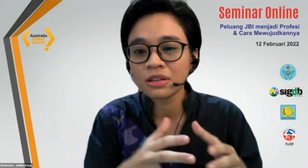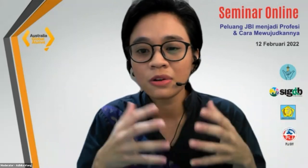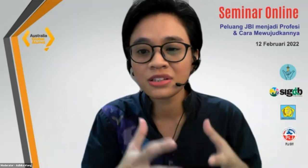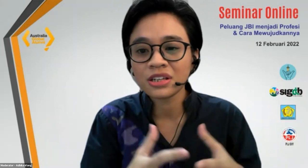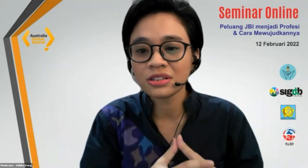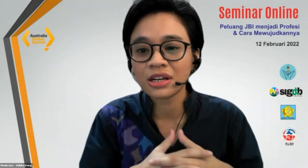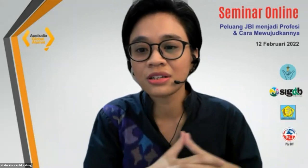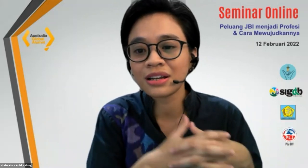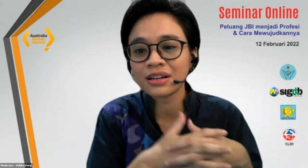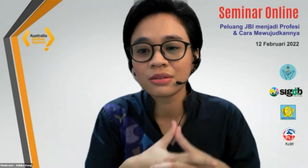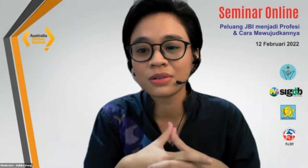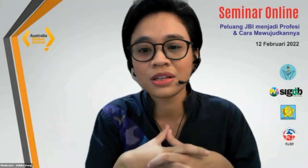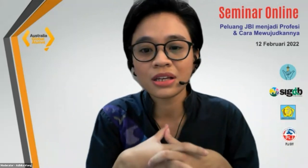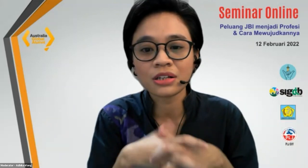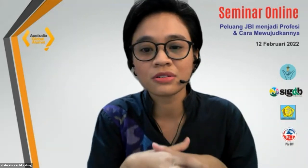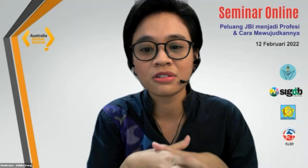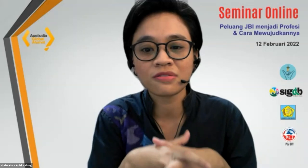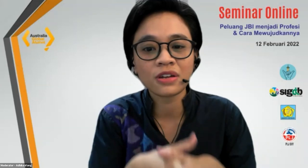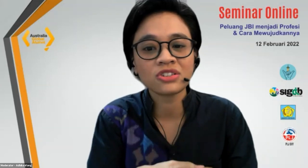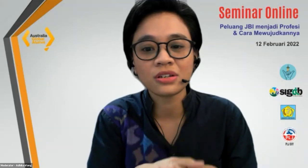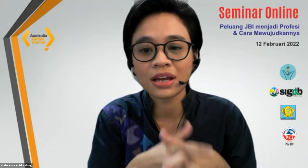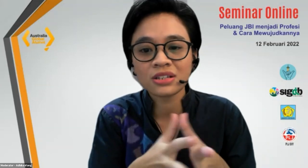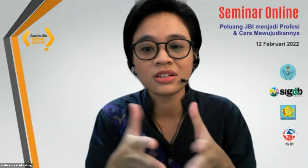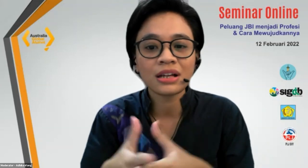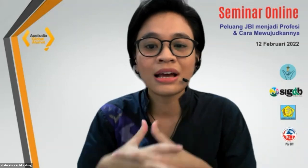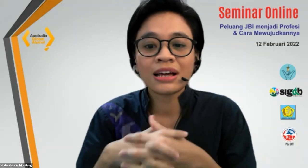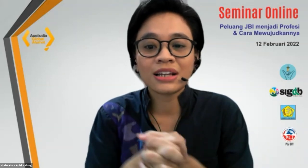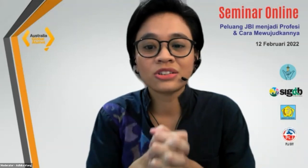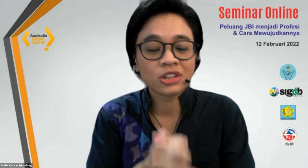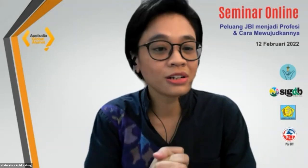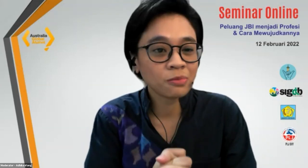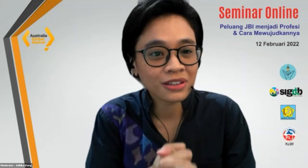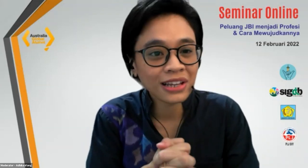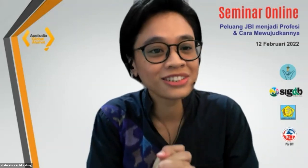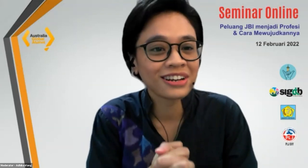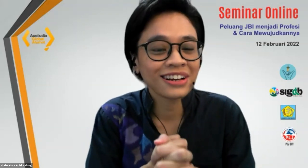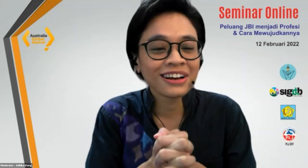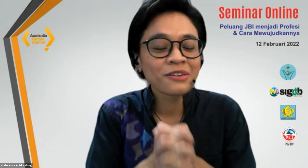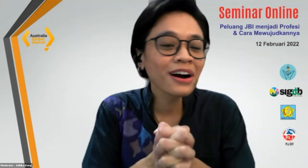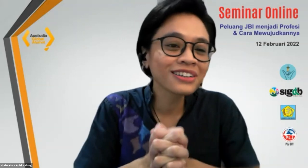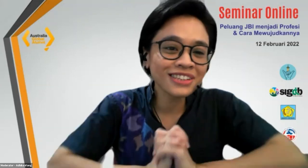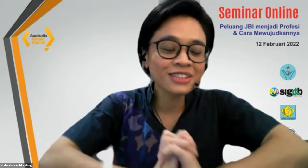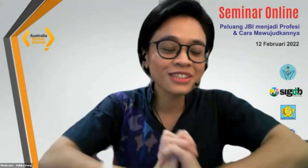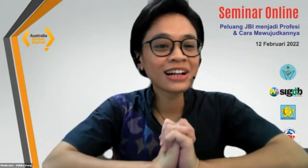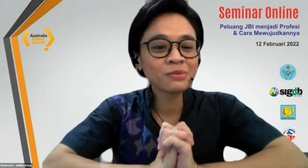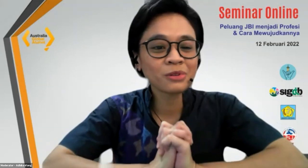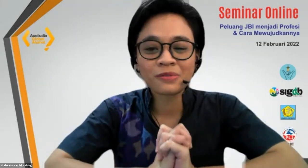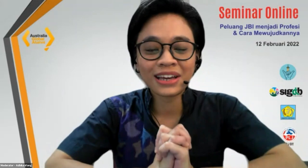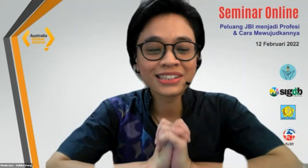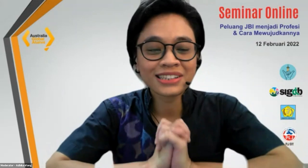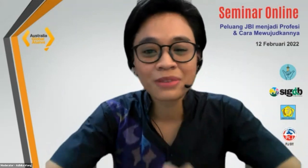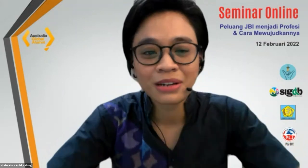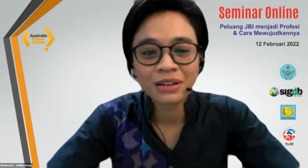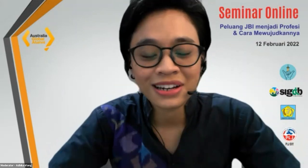disability polisi gender and disability inclusive education Aging dan Cut protection ah selesai suka sekali